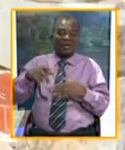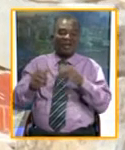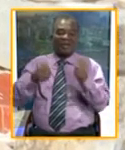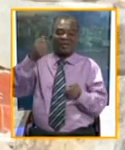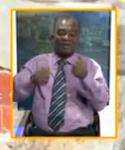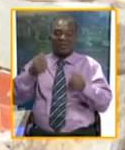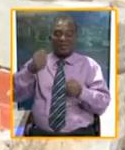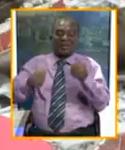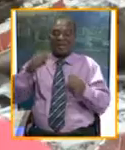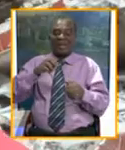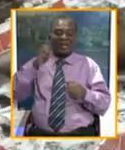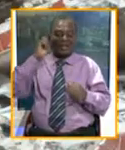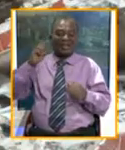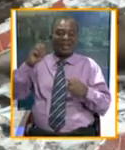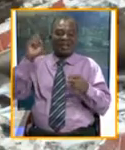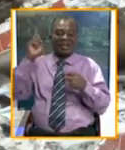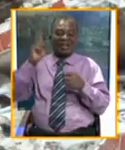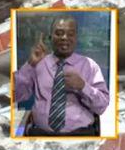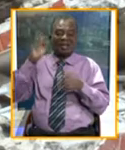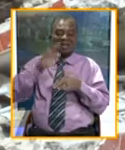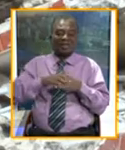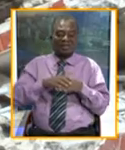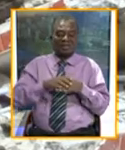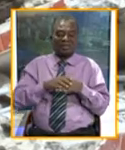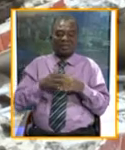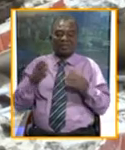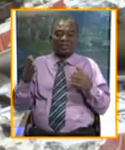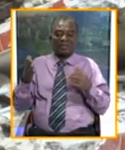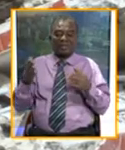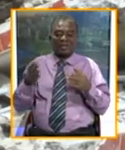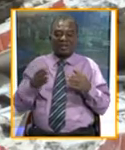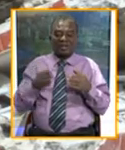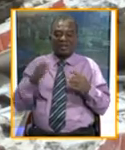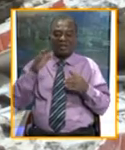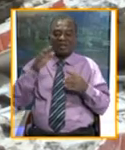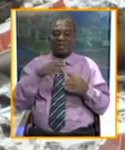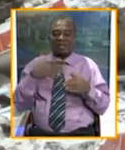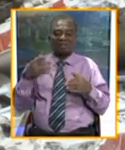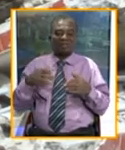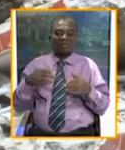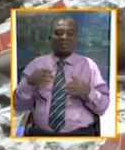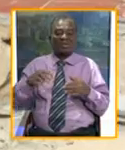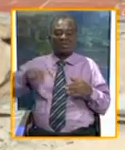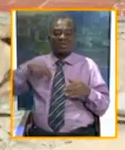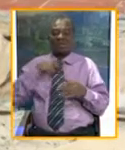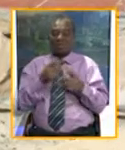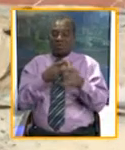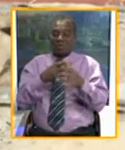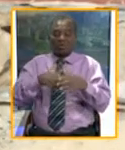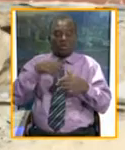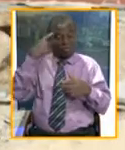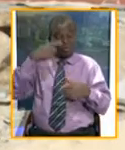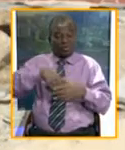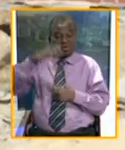briques et routes. Donc on a couru. Le premier réflexe était de sortir du bâtiment parce qu'on ne savait pas au juste qu'est-ce qui se passer. Il n'y a pas